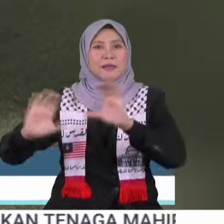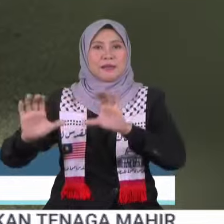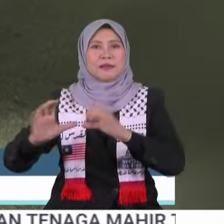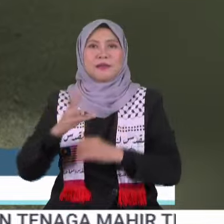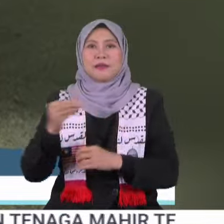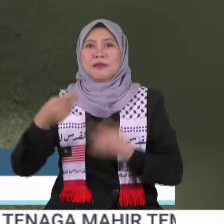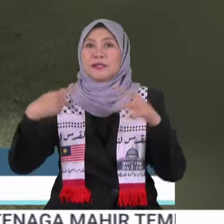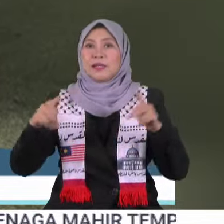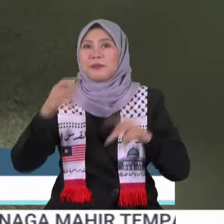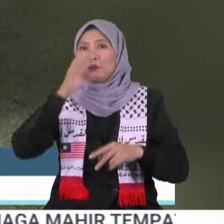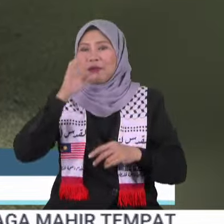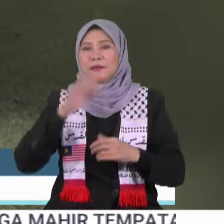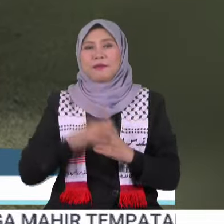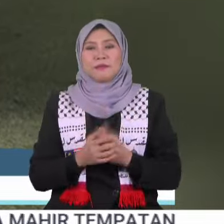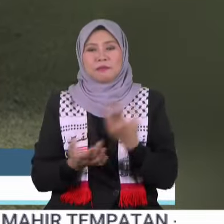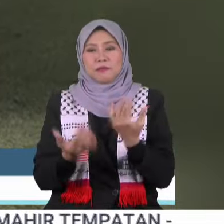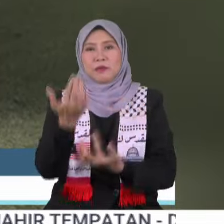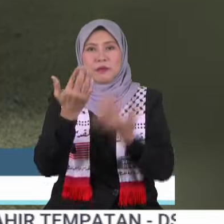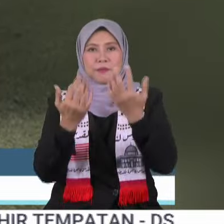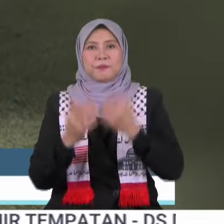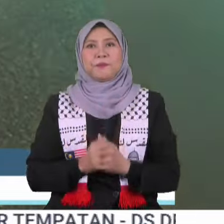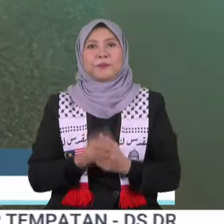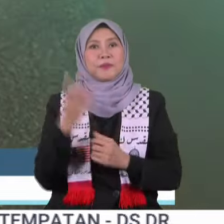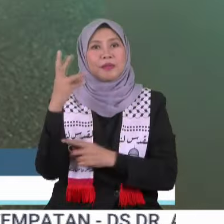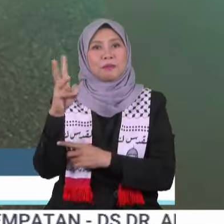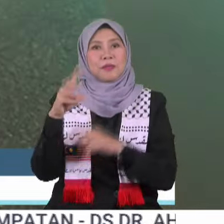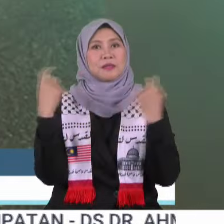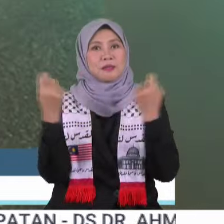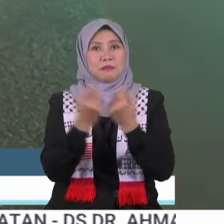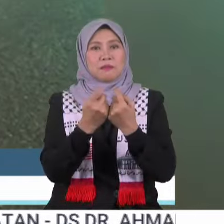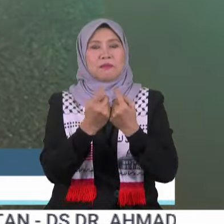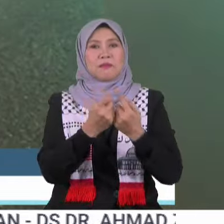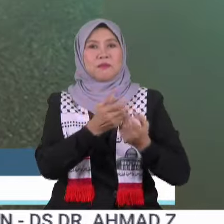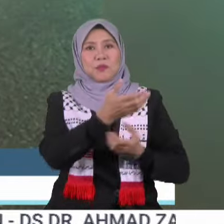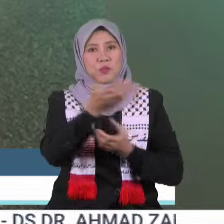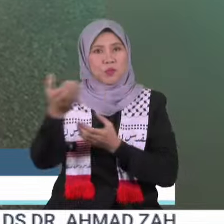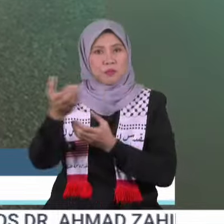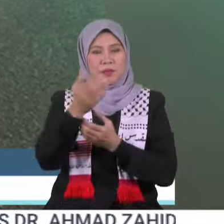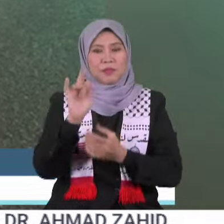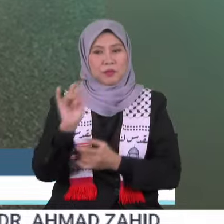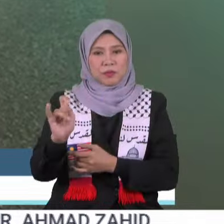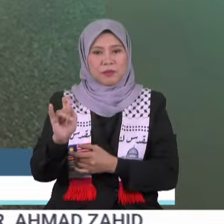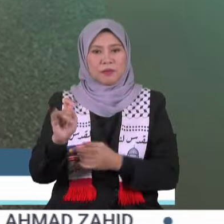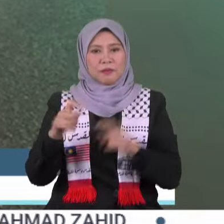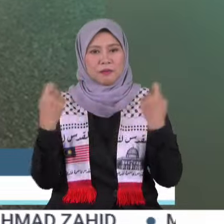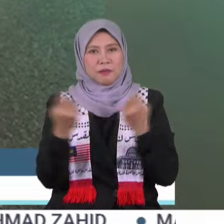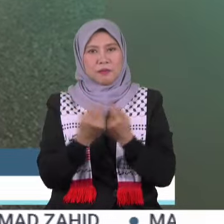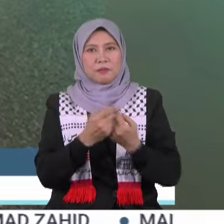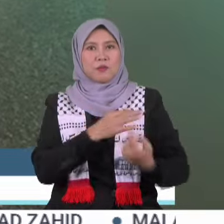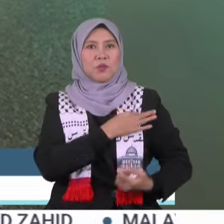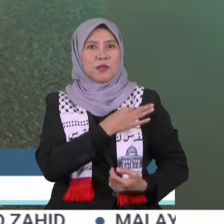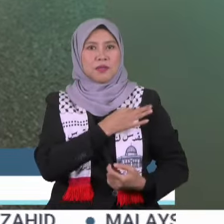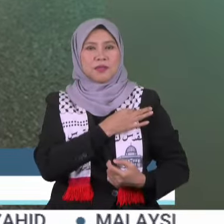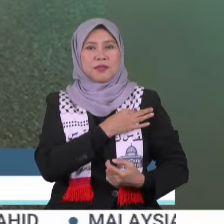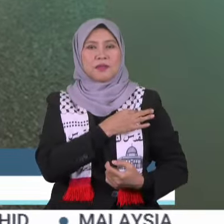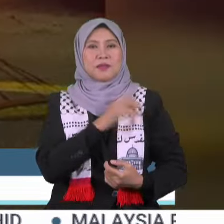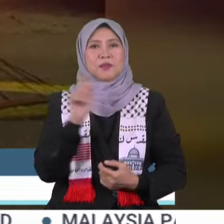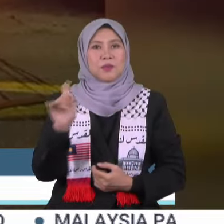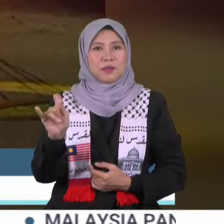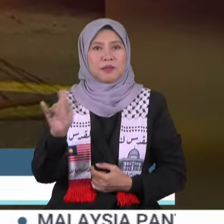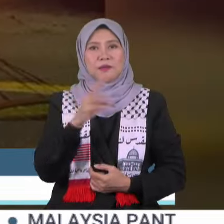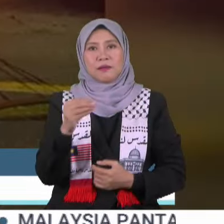Jelasnya, sepasukan 16 anggota dari Balai Bomba dan Penyelamat BBP Teluk Intan, Hutan Melintang, pasukan bomba sukarela Teluk Intan, Batu